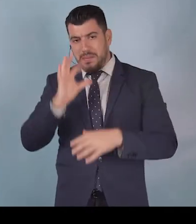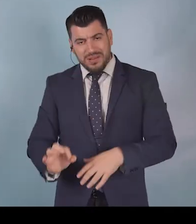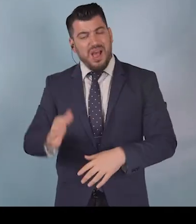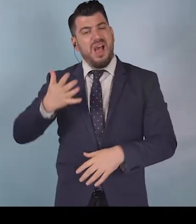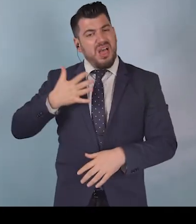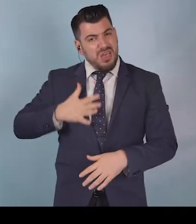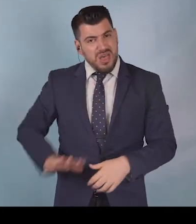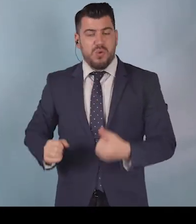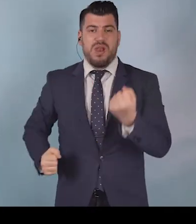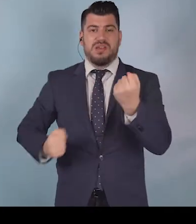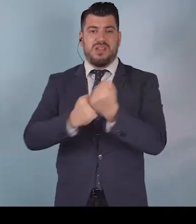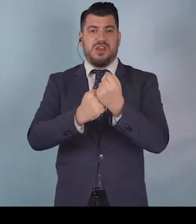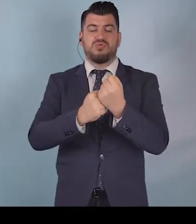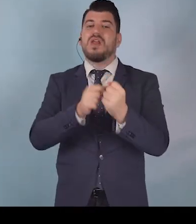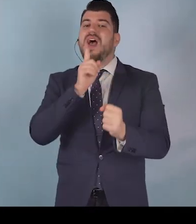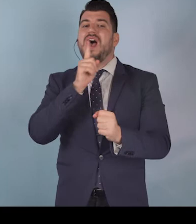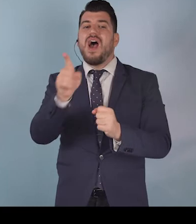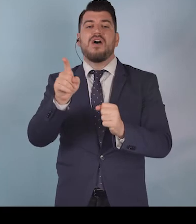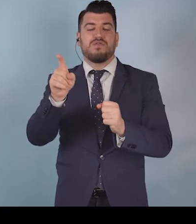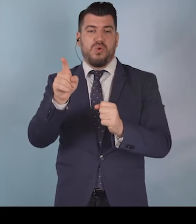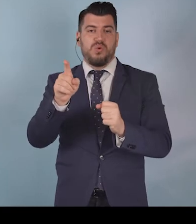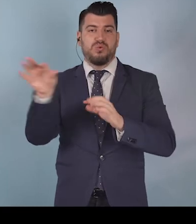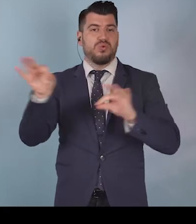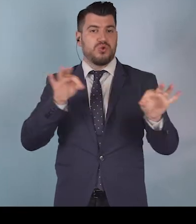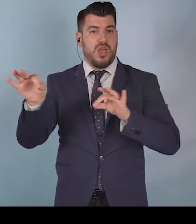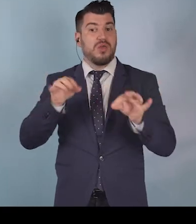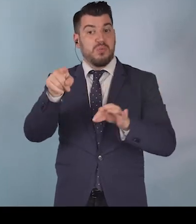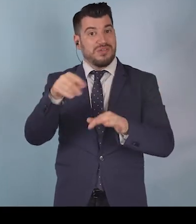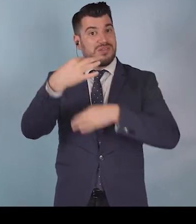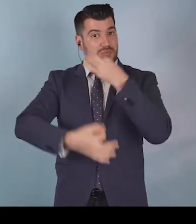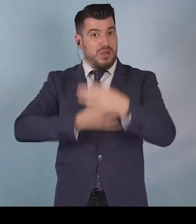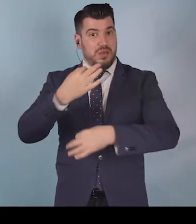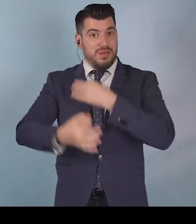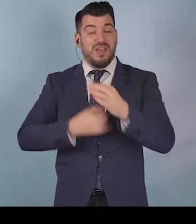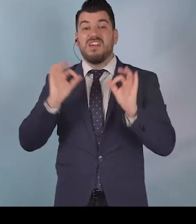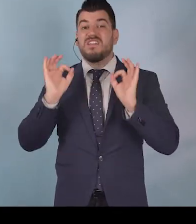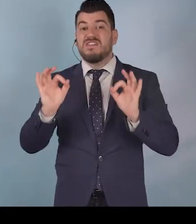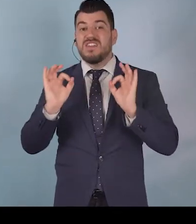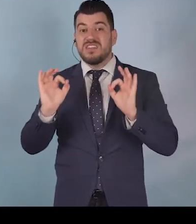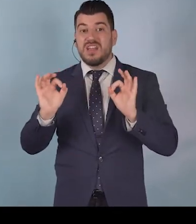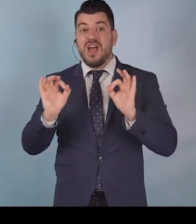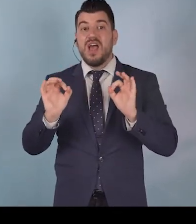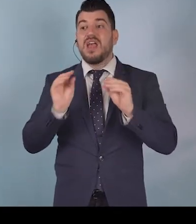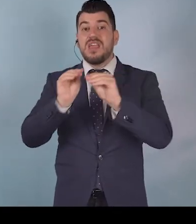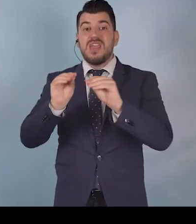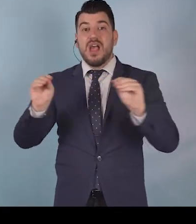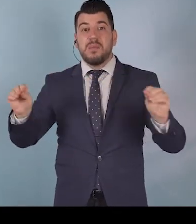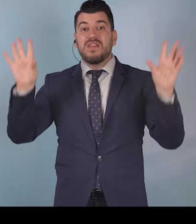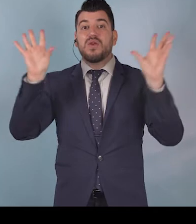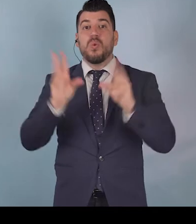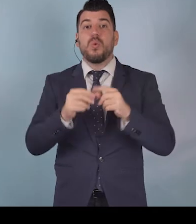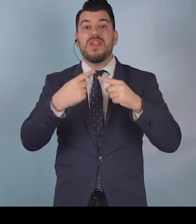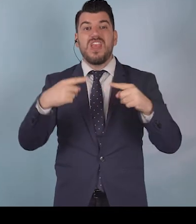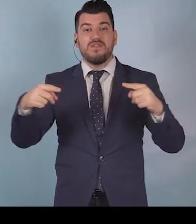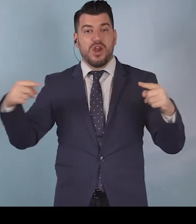πρόθεση λειτουργίας σε αυτό το πλαίσιο το οποίο περιγράψατε. Βεβαίως, το diversity training θα είναι και ένα θέμα της αστυνομίας και δεν έχω την αίσθηση